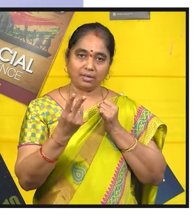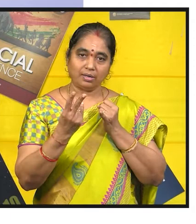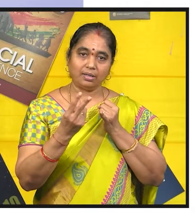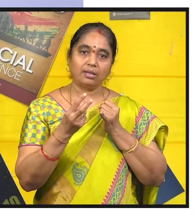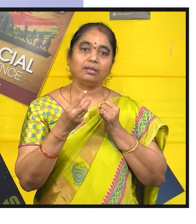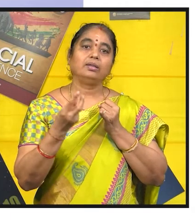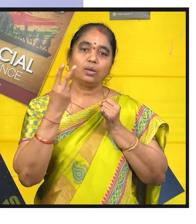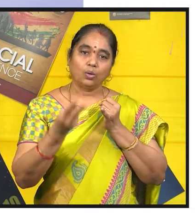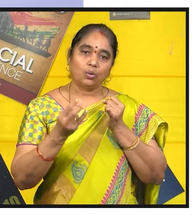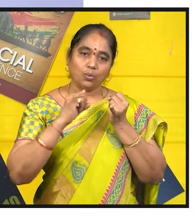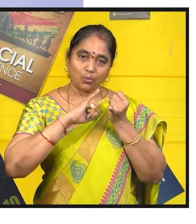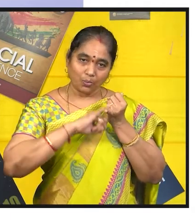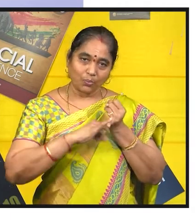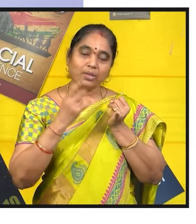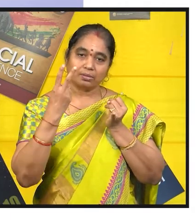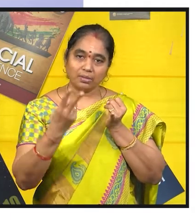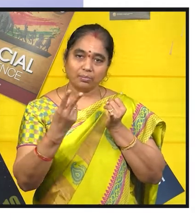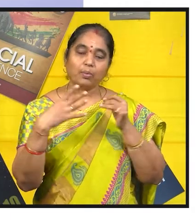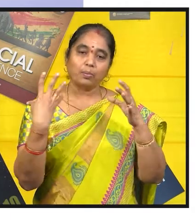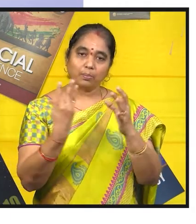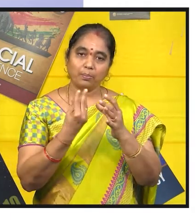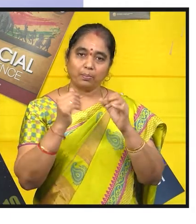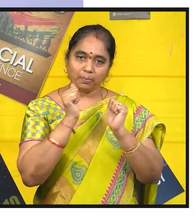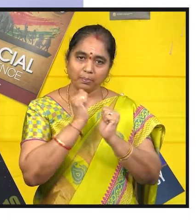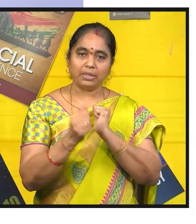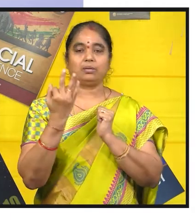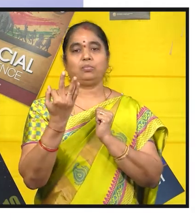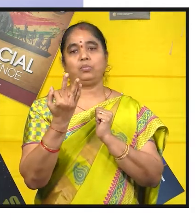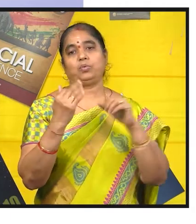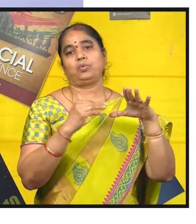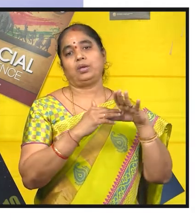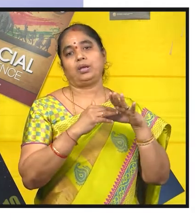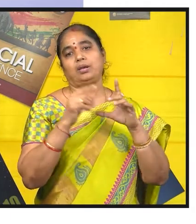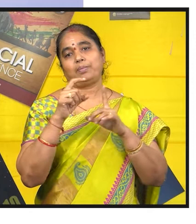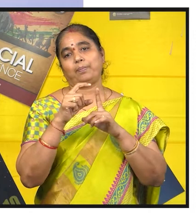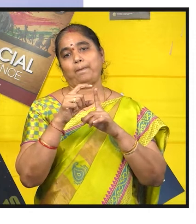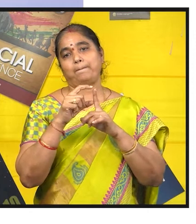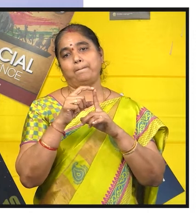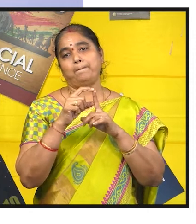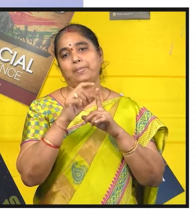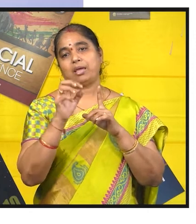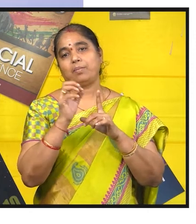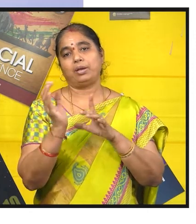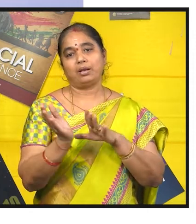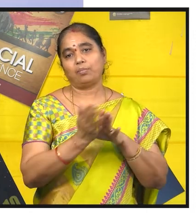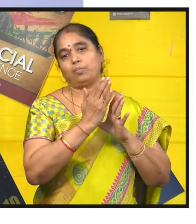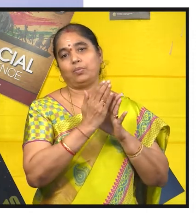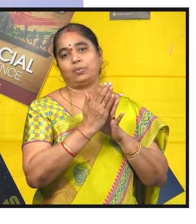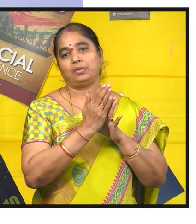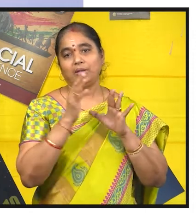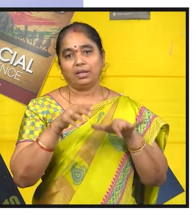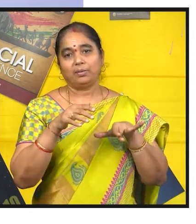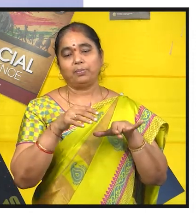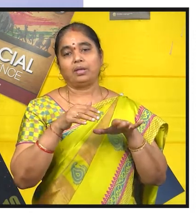இருக்குது. டூ எஸ் கூட்டில் வந்து ரெண்டு எலக்ட்ரான் போகும், மீதமுள்ள மூணு எலக்ட்ரான்களும் பி ஆர்பிட்டாலுக்கு போகிறது.